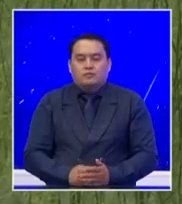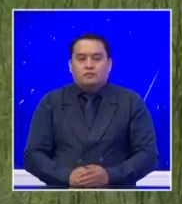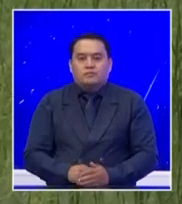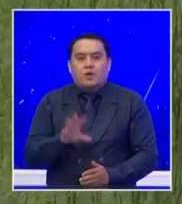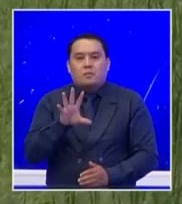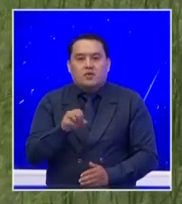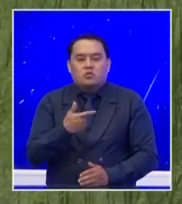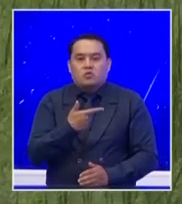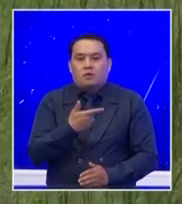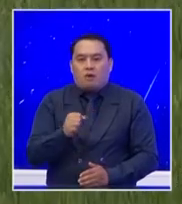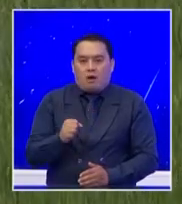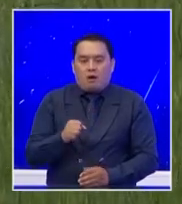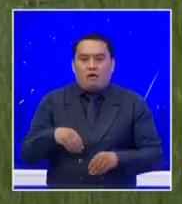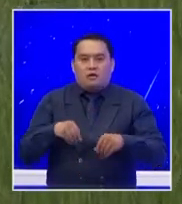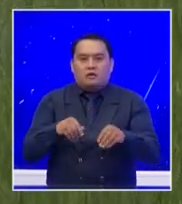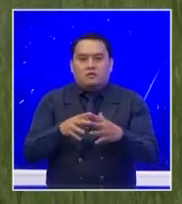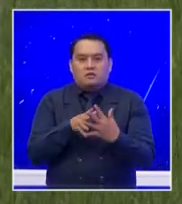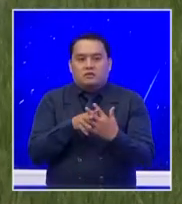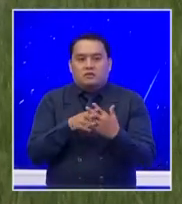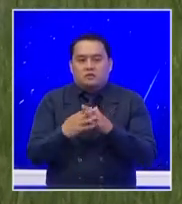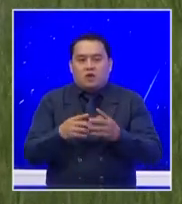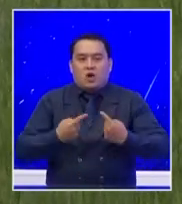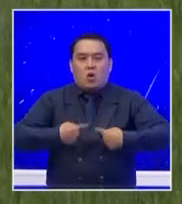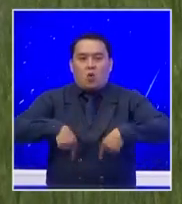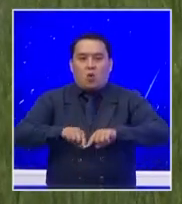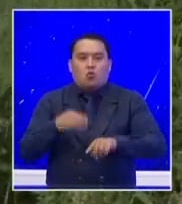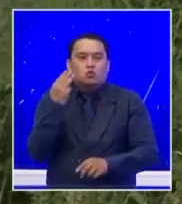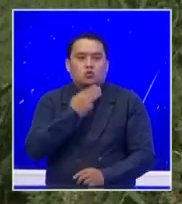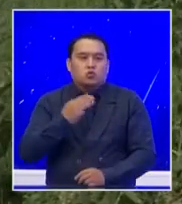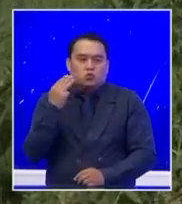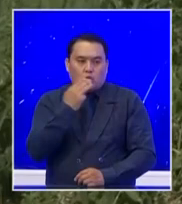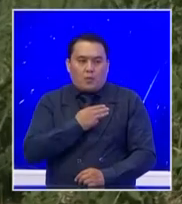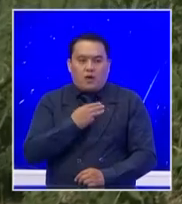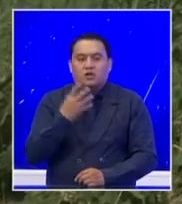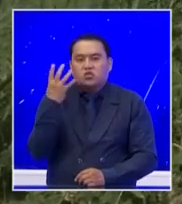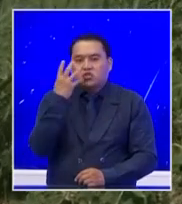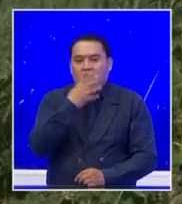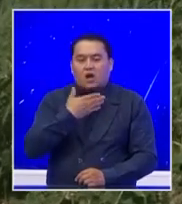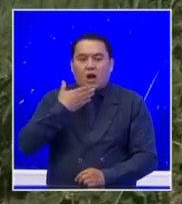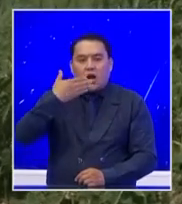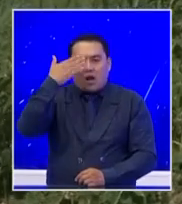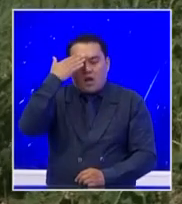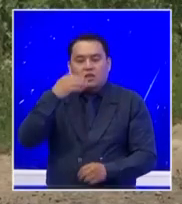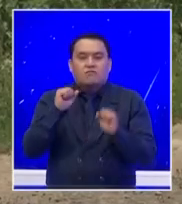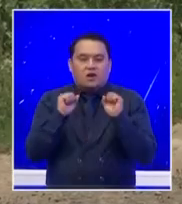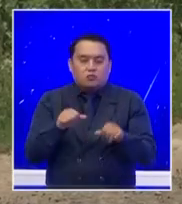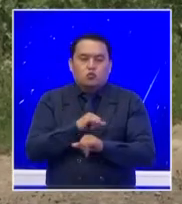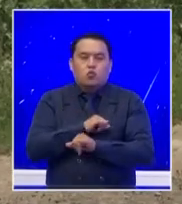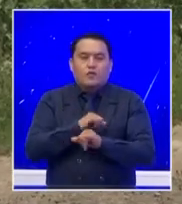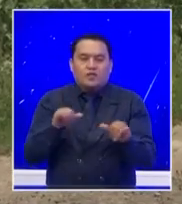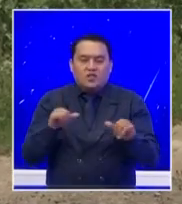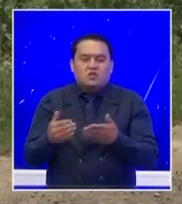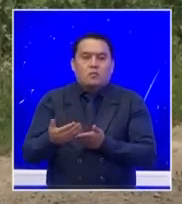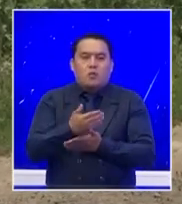гектаров пашни засеяли рисом фермеры сельхозформирования Уштобинске в этом году. Нынешнее жаркое лето позволяет прогнозировать хороший вид на урожай.